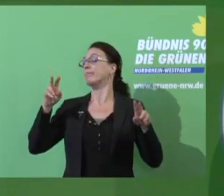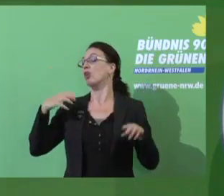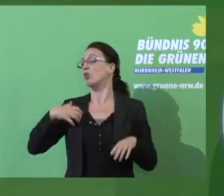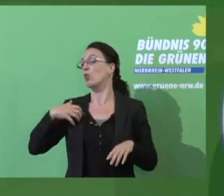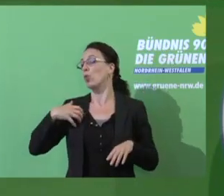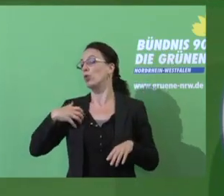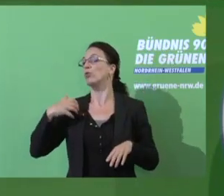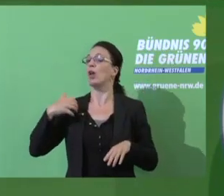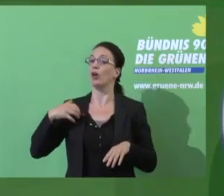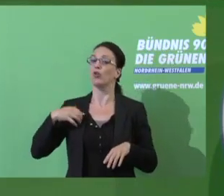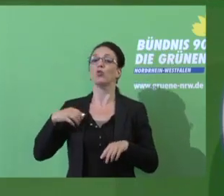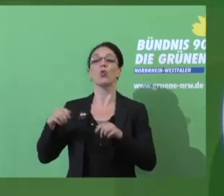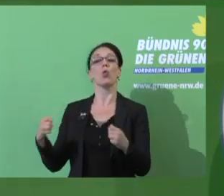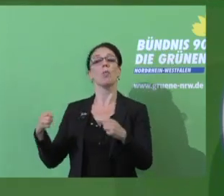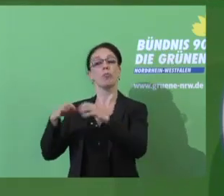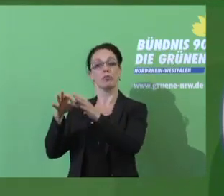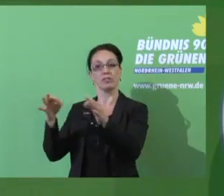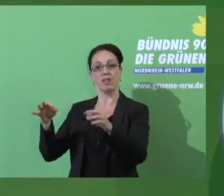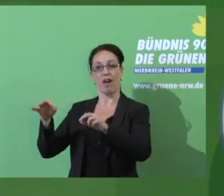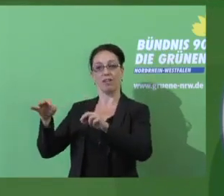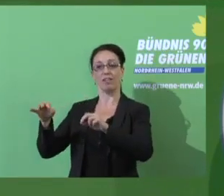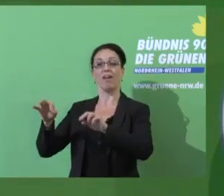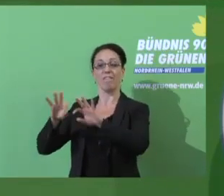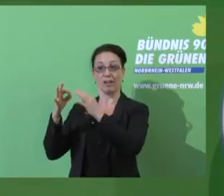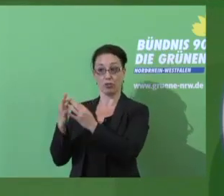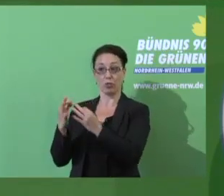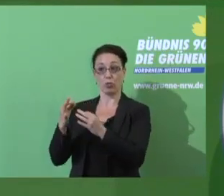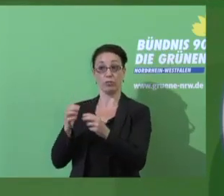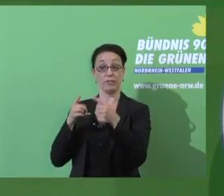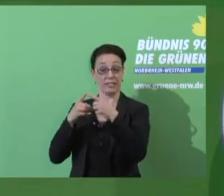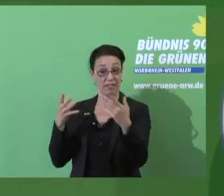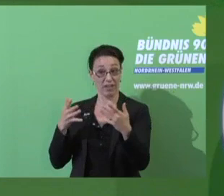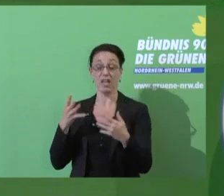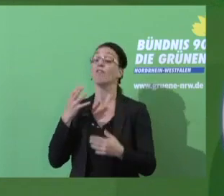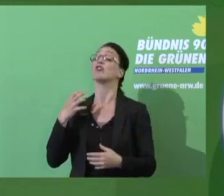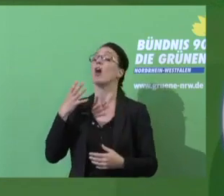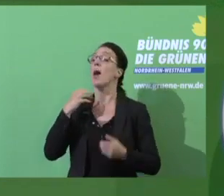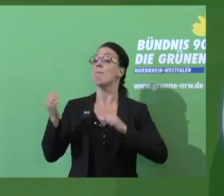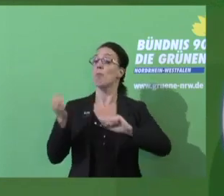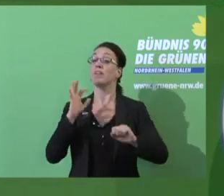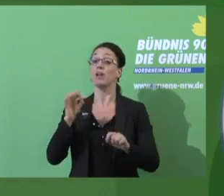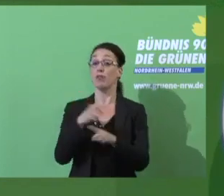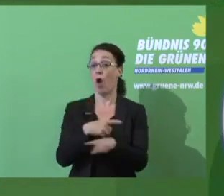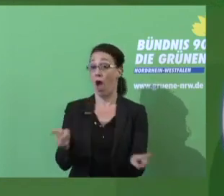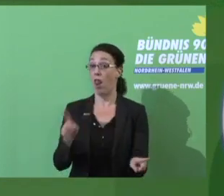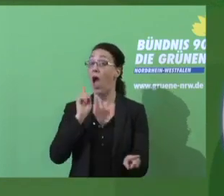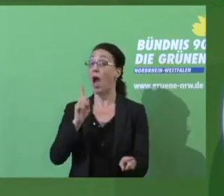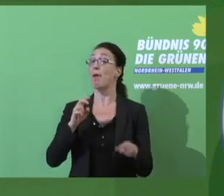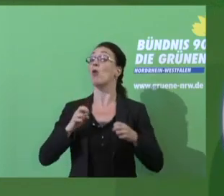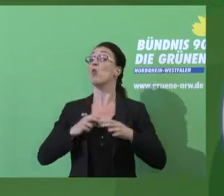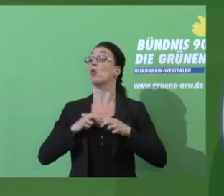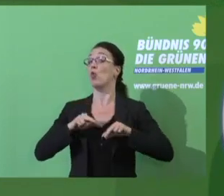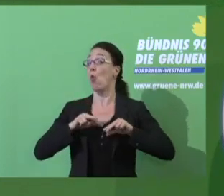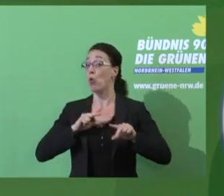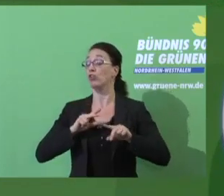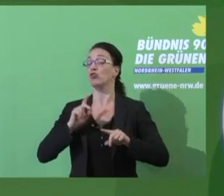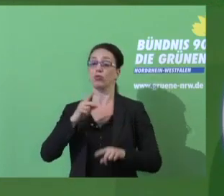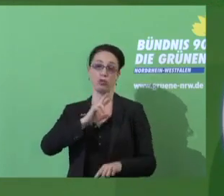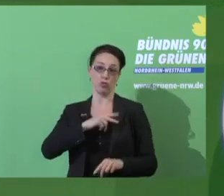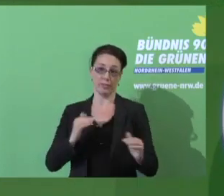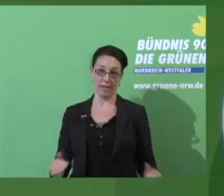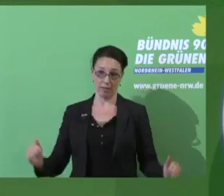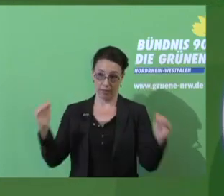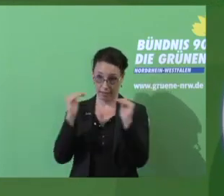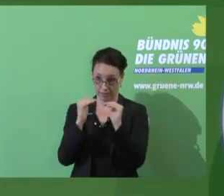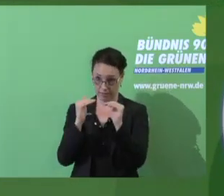ganz eindeutig. Wir wollen Mobilität für alle, allerdings ökologisch und sozial gerecht. Warum wollen wir eine